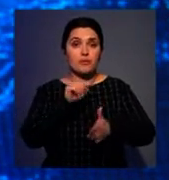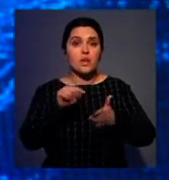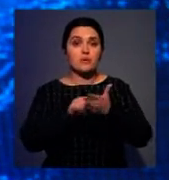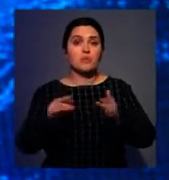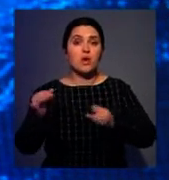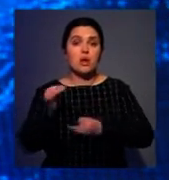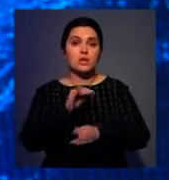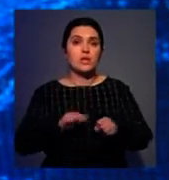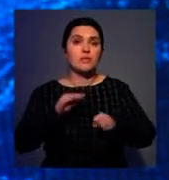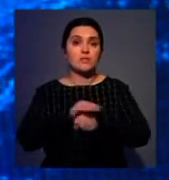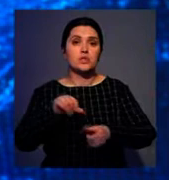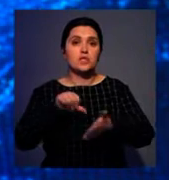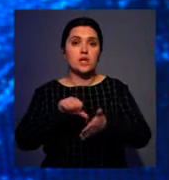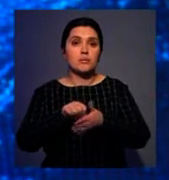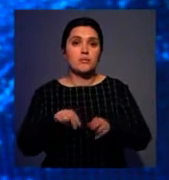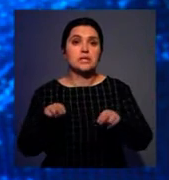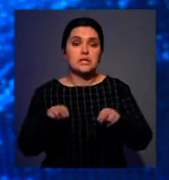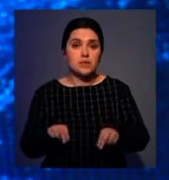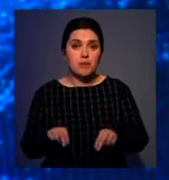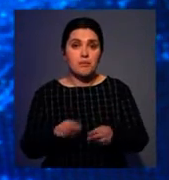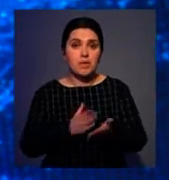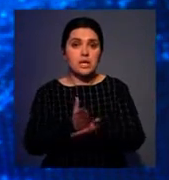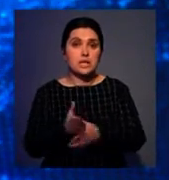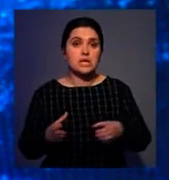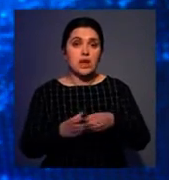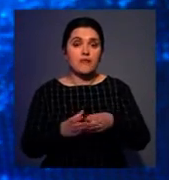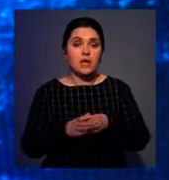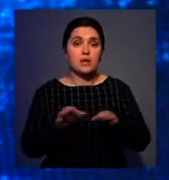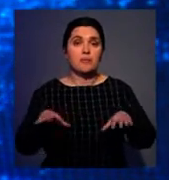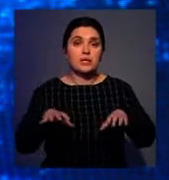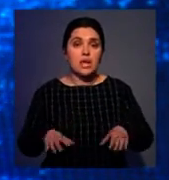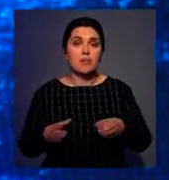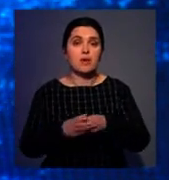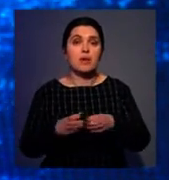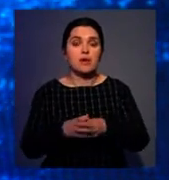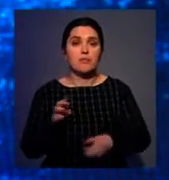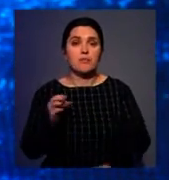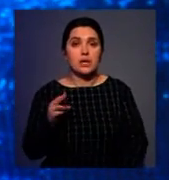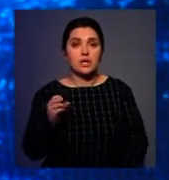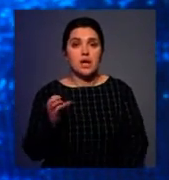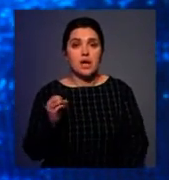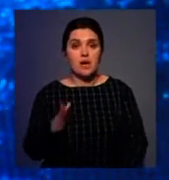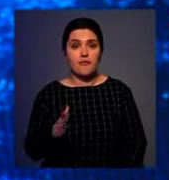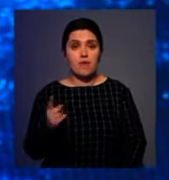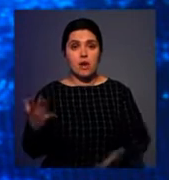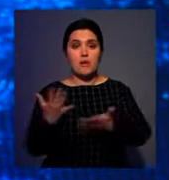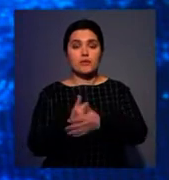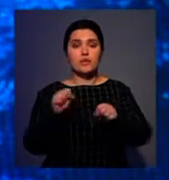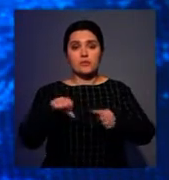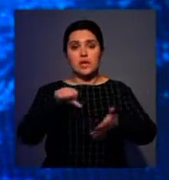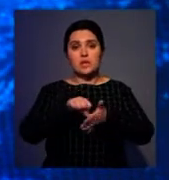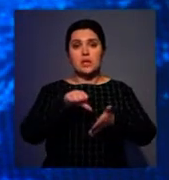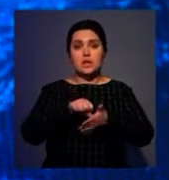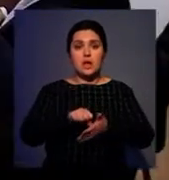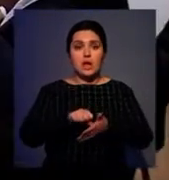планируется обсудить дополнительно с членами президиума Политсовета. По словам председателя партии Али Бектаева, определиться с